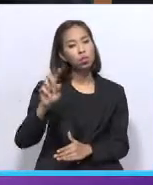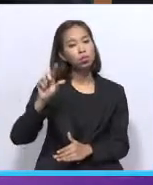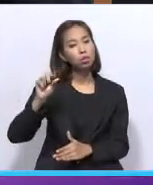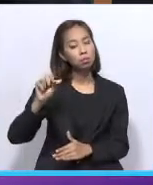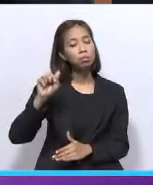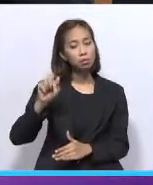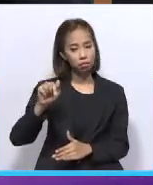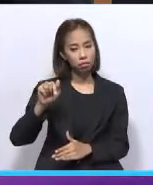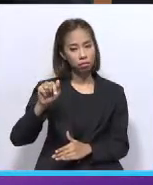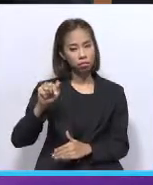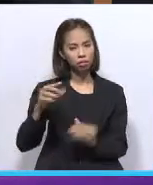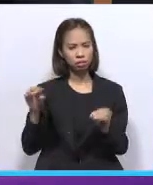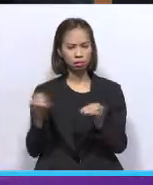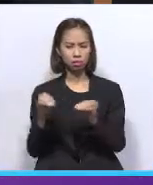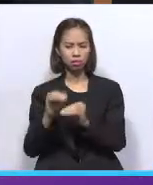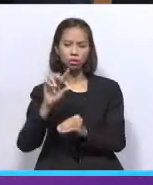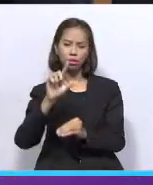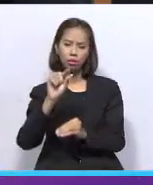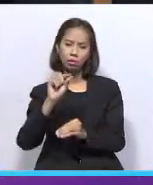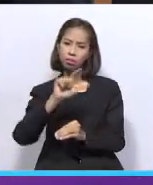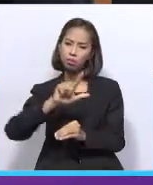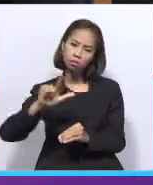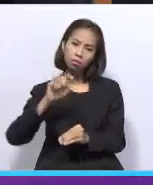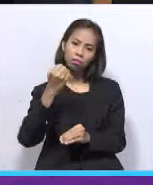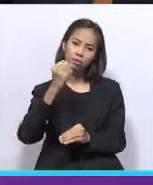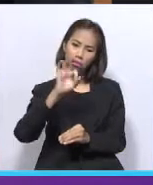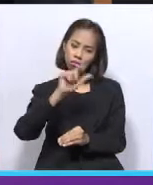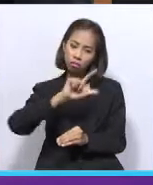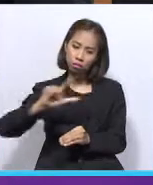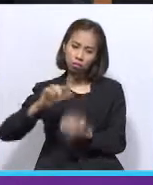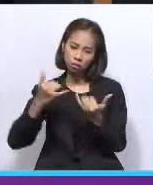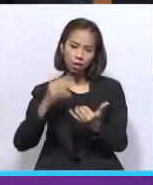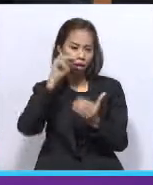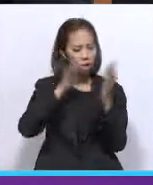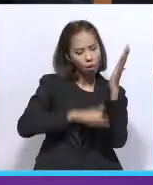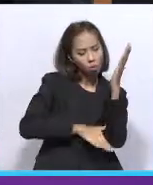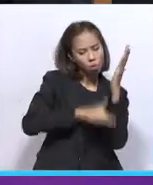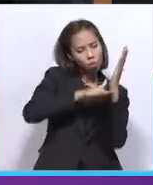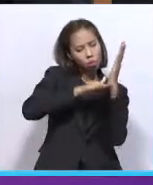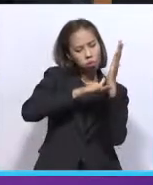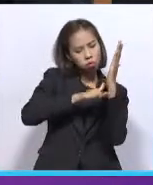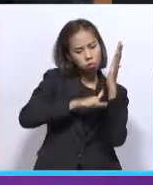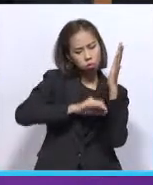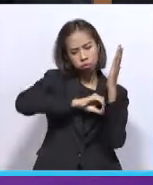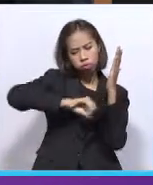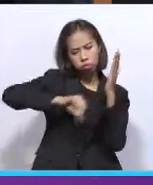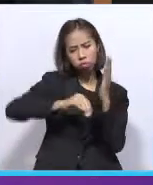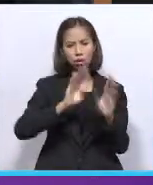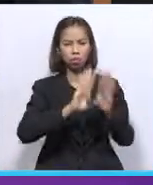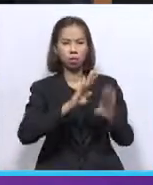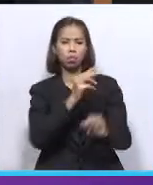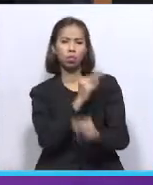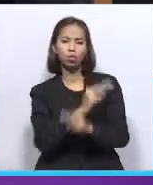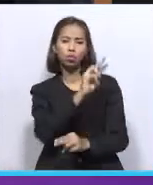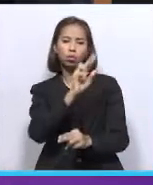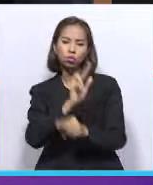ศก์เมตรต่อวินาทีก็รวมแล้วประมาณเกือบ20ล้าน19ล้านเพราะนั้นปริมาณน้ำที่เรา ระบายเนี่ยจะเห็นว่าต่างกัน 2-3 เท่าตัว